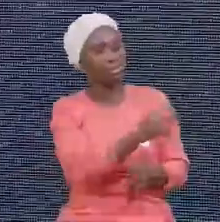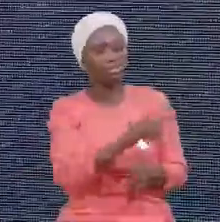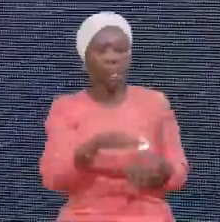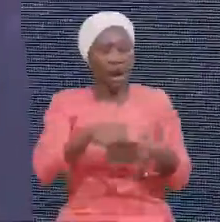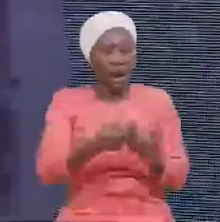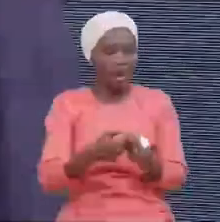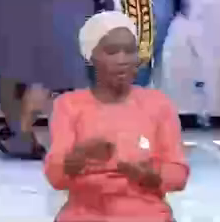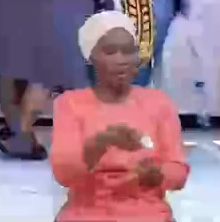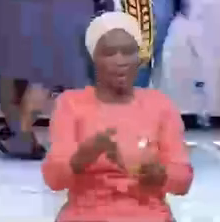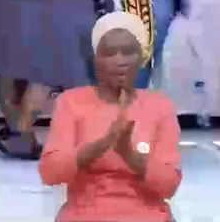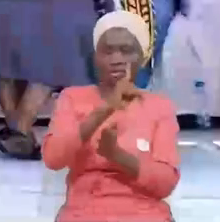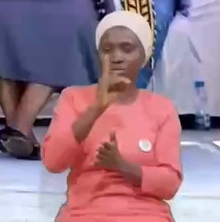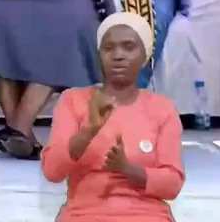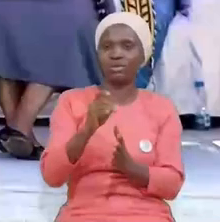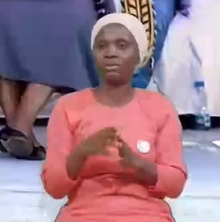la question.